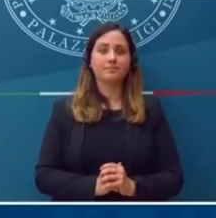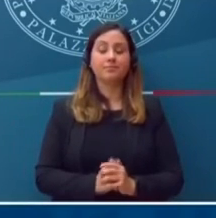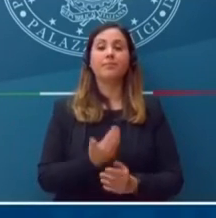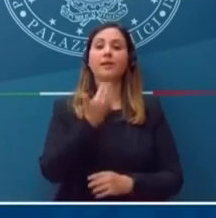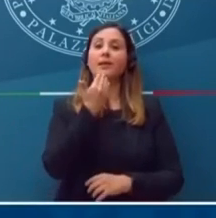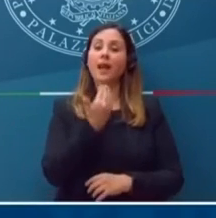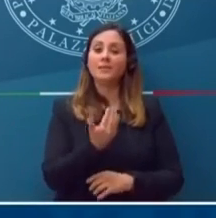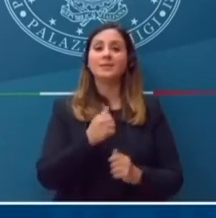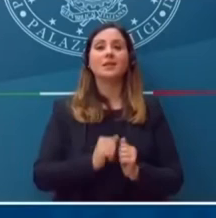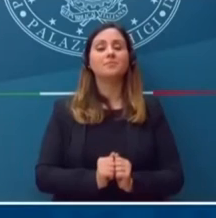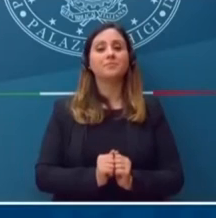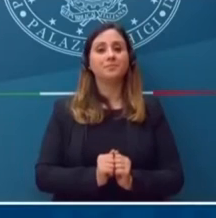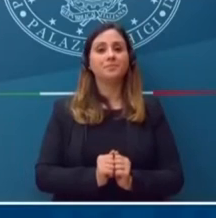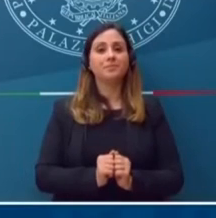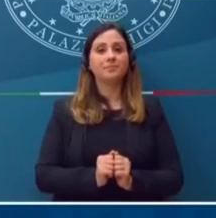Grazie.